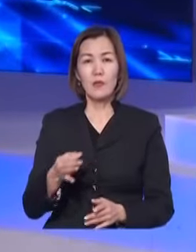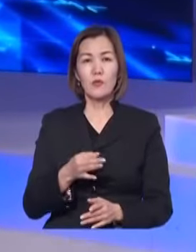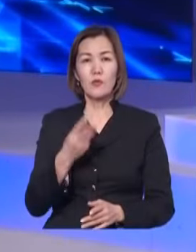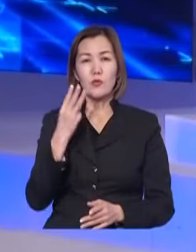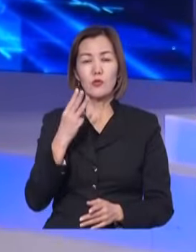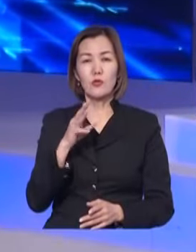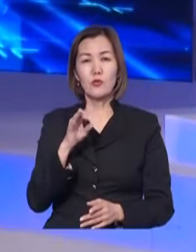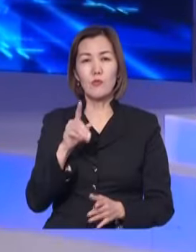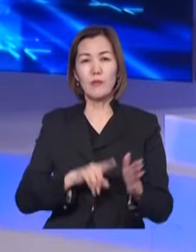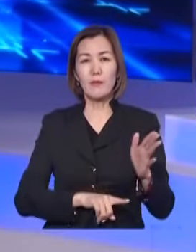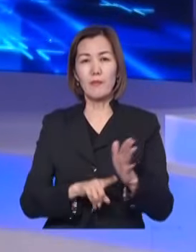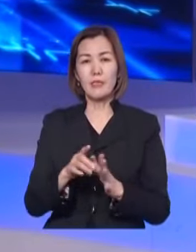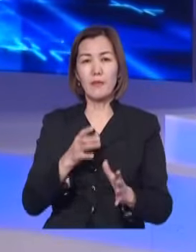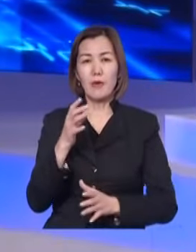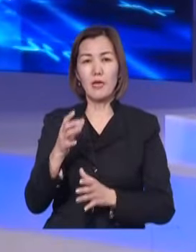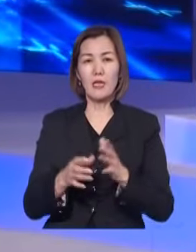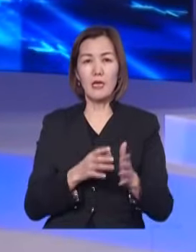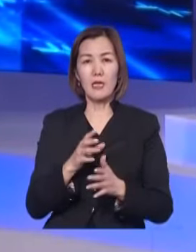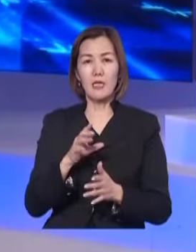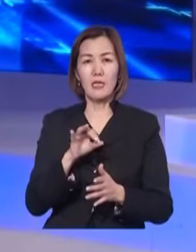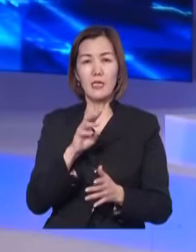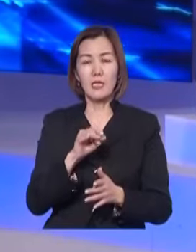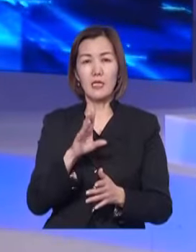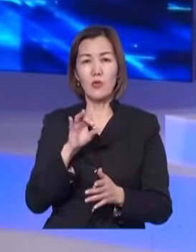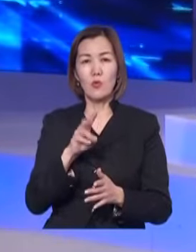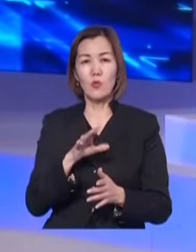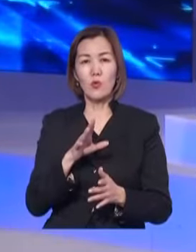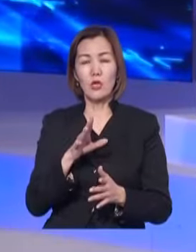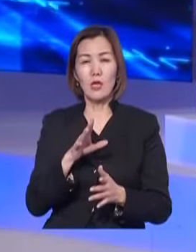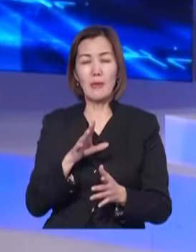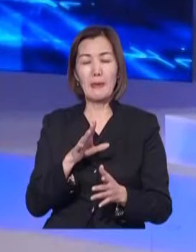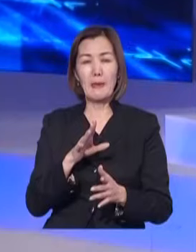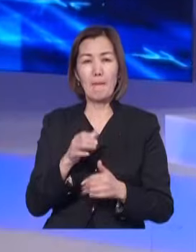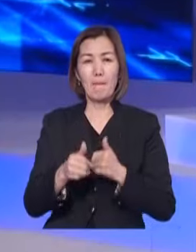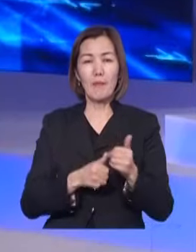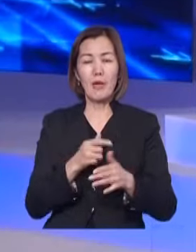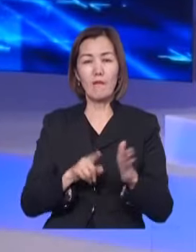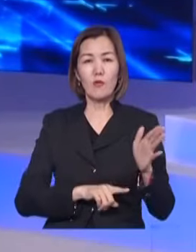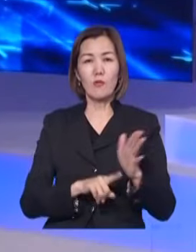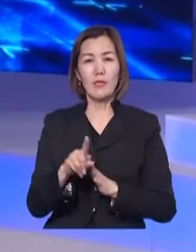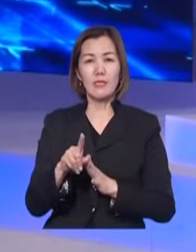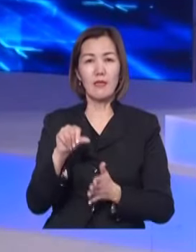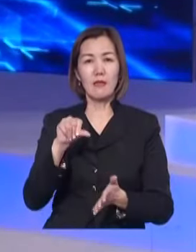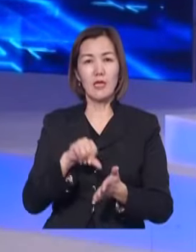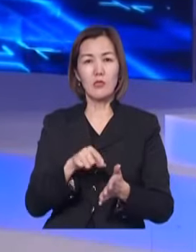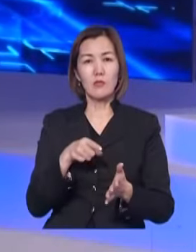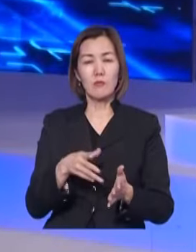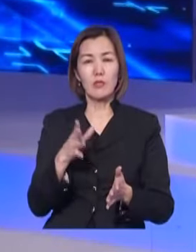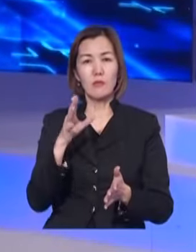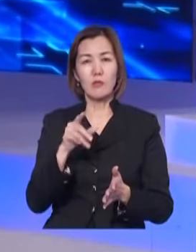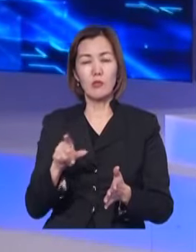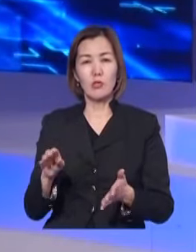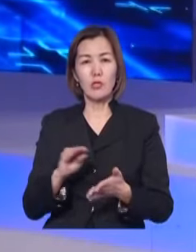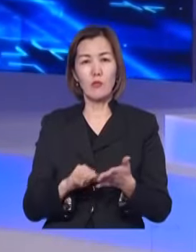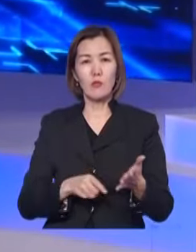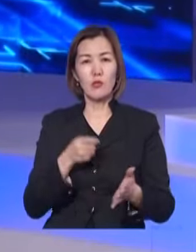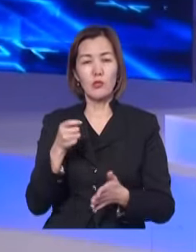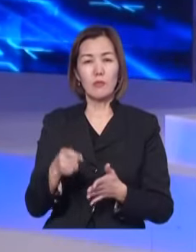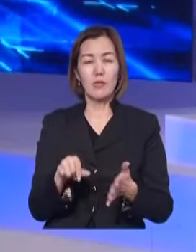Алматы облысында 3 мамырдан бастап халықаралық Тенгри ультрамарафоны басталады. Бүгінде жарысқа қатысуға 1500-ден аса адам өтініш